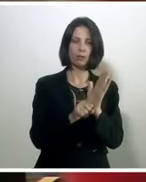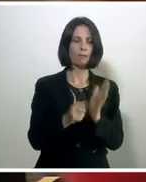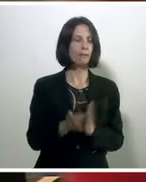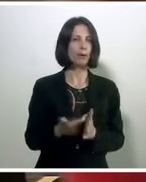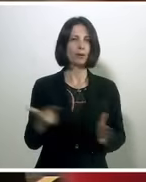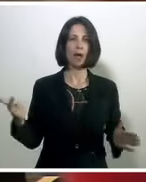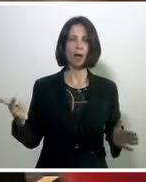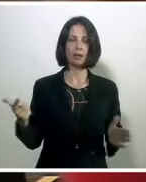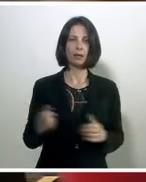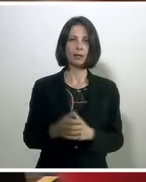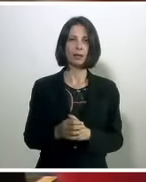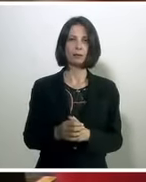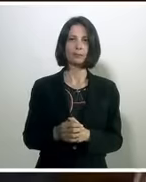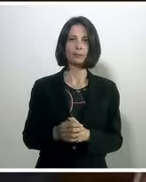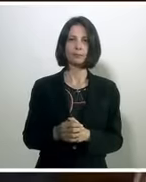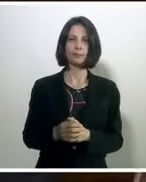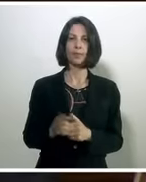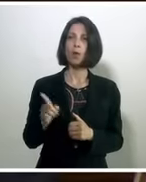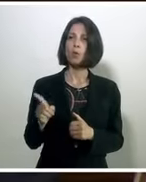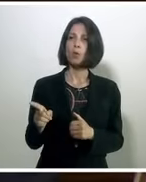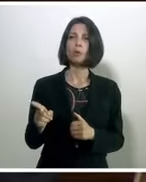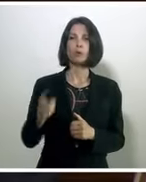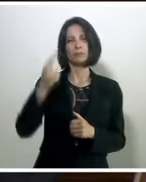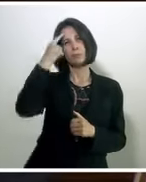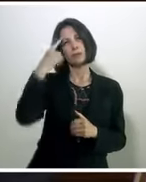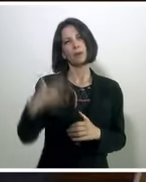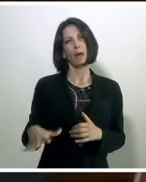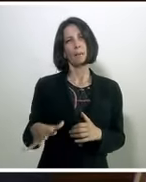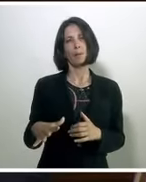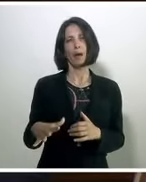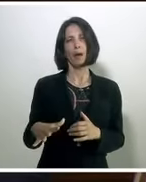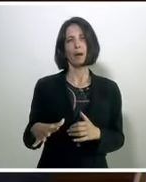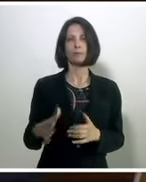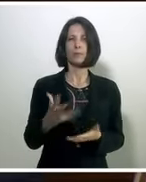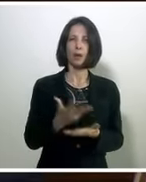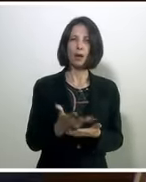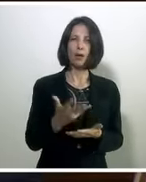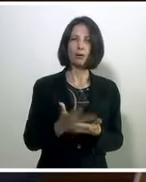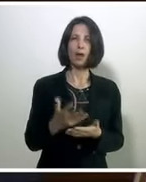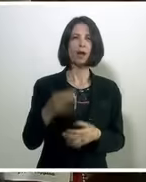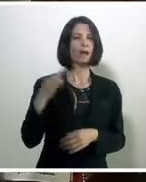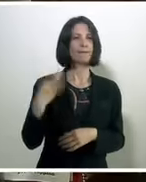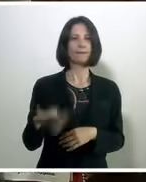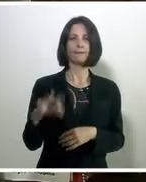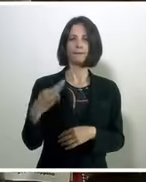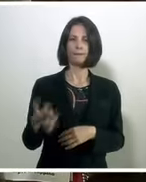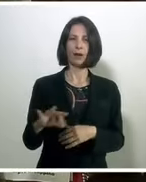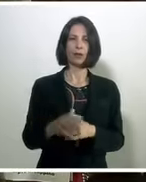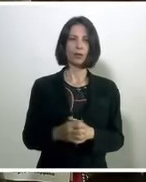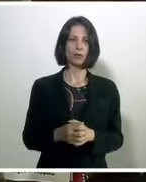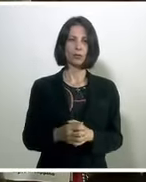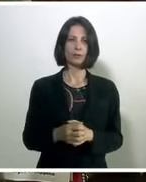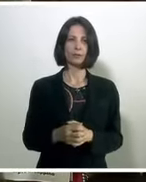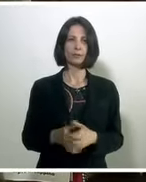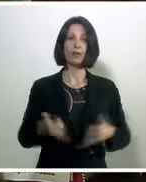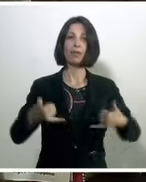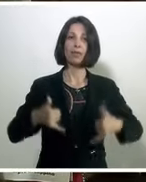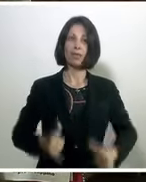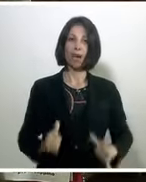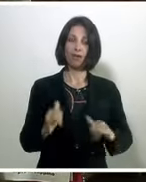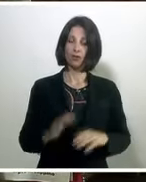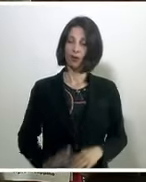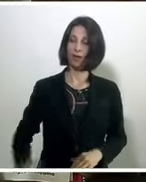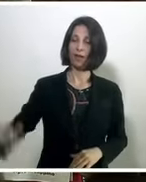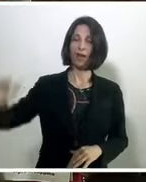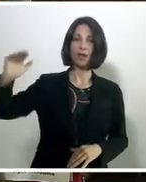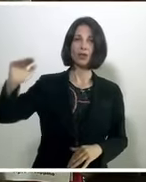egli seppe interpretare sempre in modo assolutamente originale nasce e cresce in una